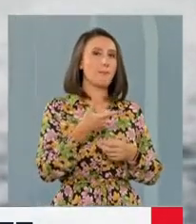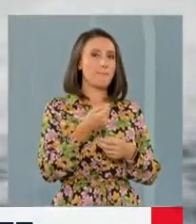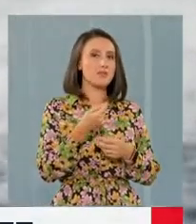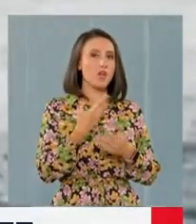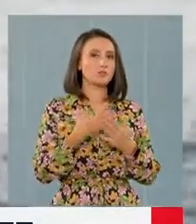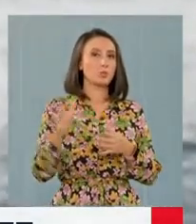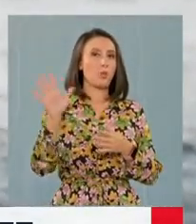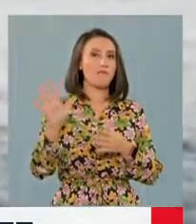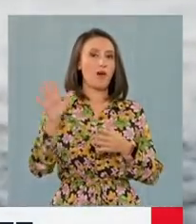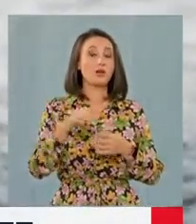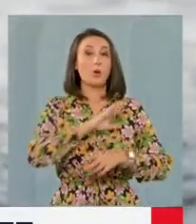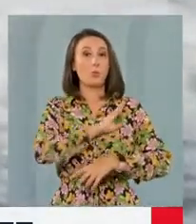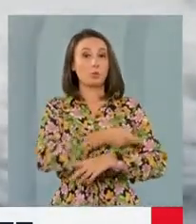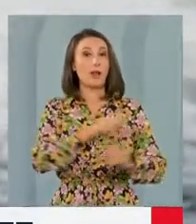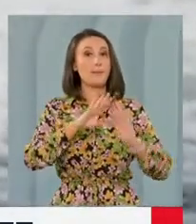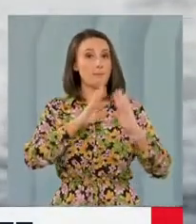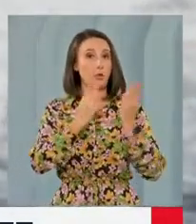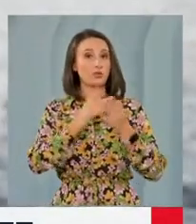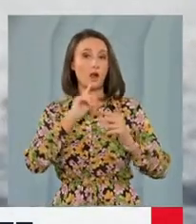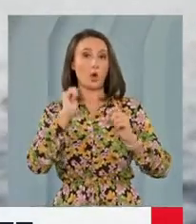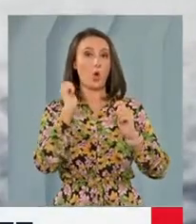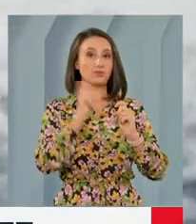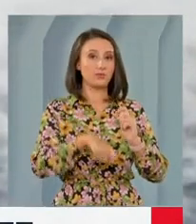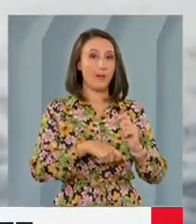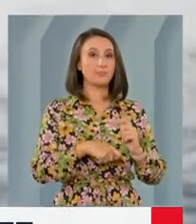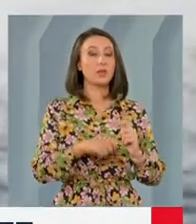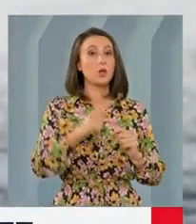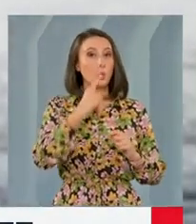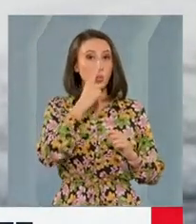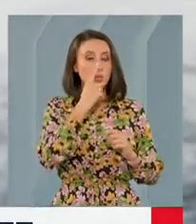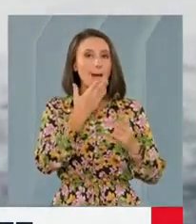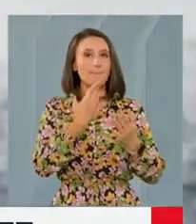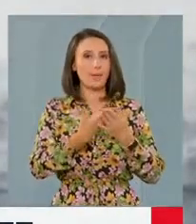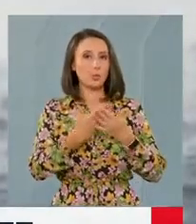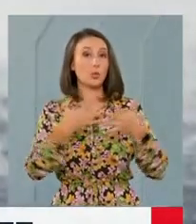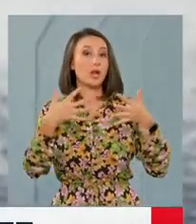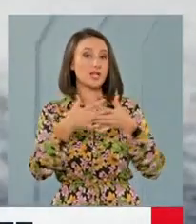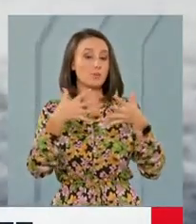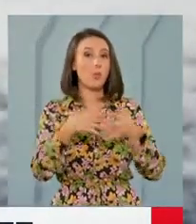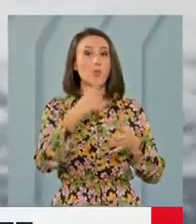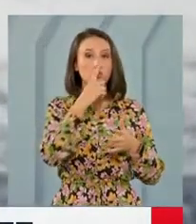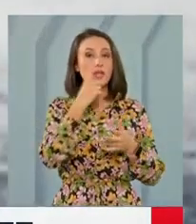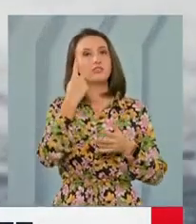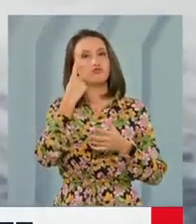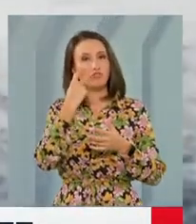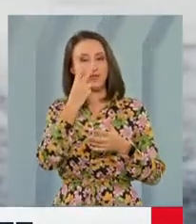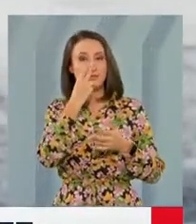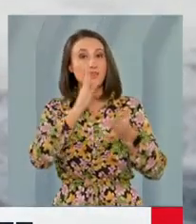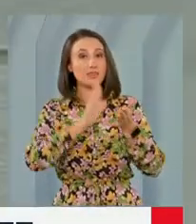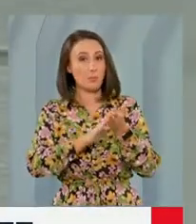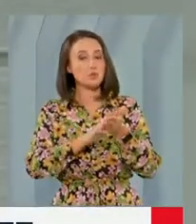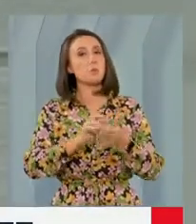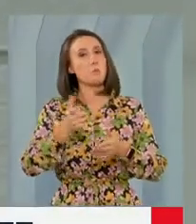în timp ce puterile mondiale condamnă Moscova pentru războiul din Ucraina și au impus numeroase sancțiuni, Rusia încearcă să demonstreze că